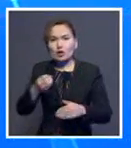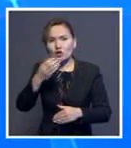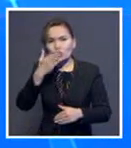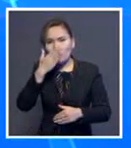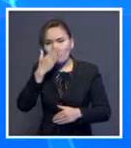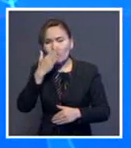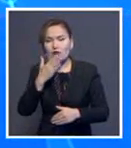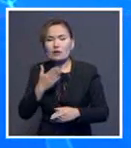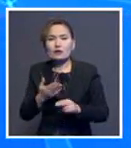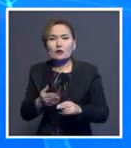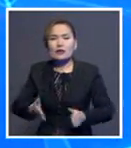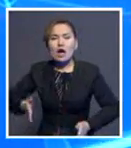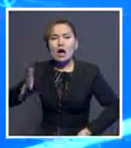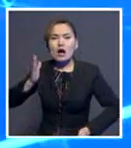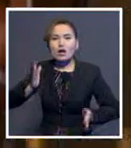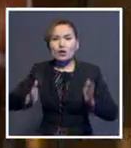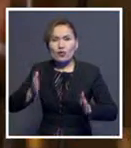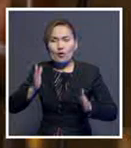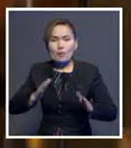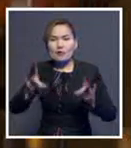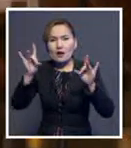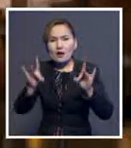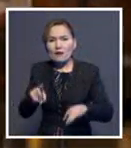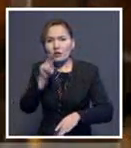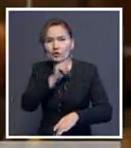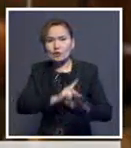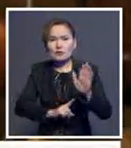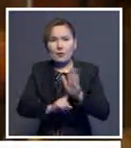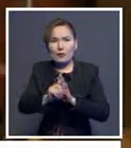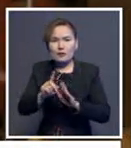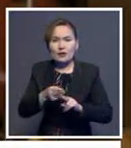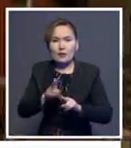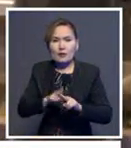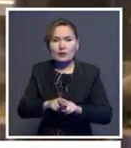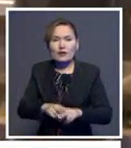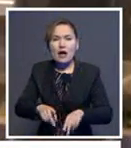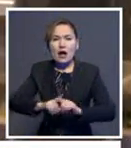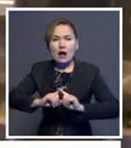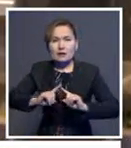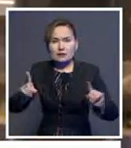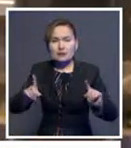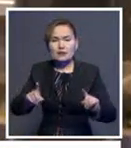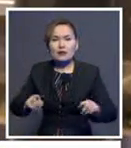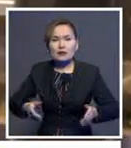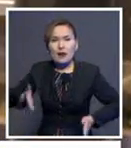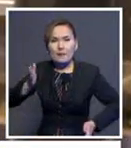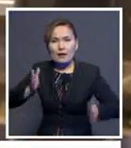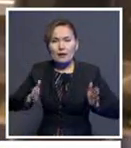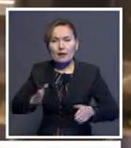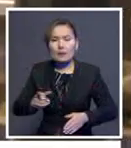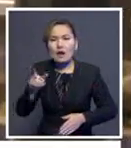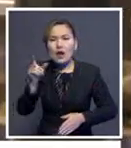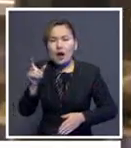алғашқы робот-кафе бұқаралық ақпарат құралдары үшін өз есігін ашты. Онда баристаның орнына арнайы механикалық адам